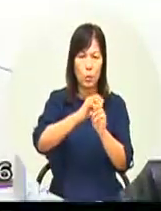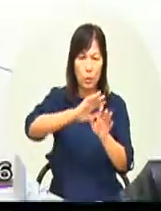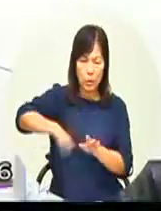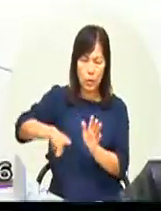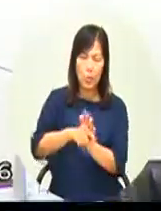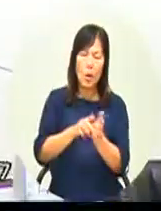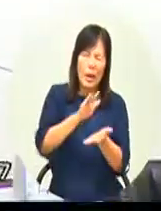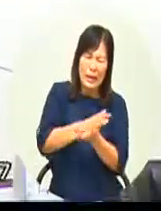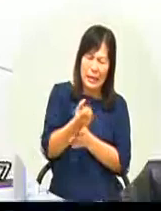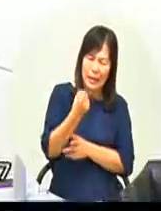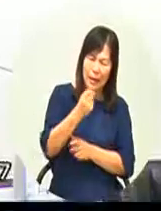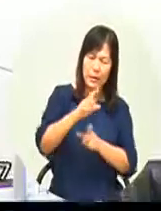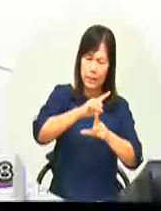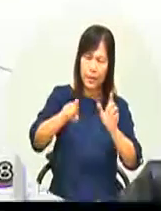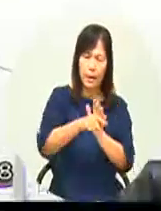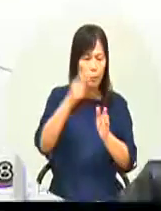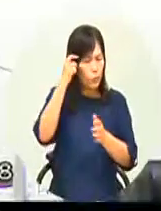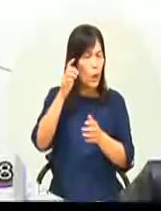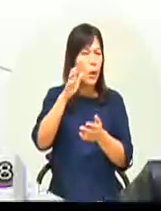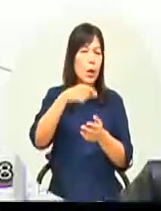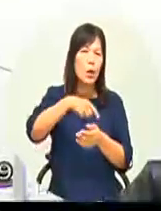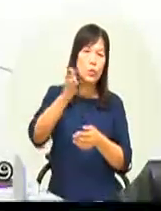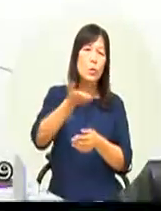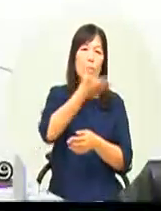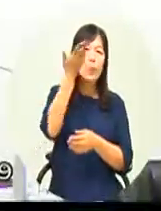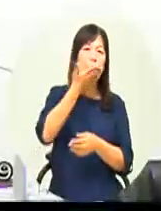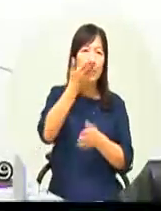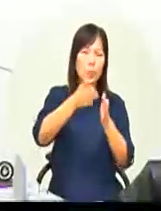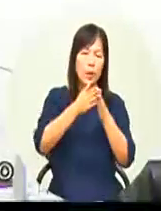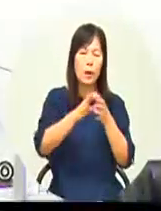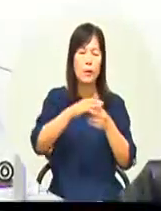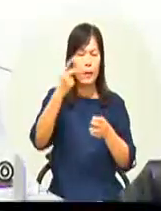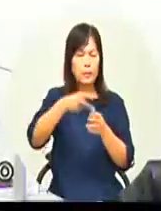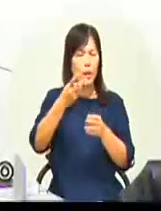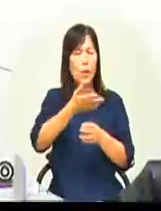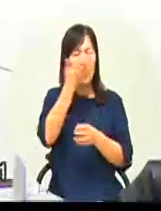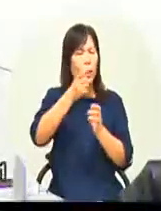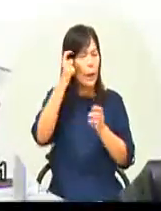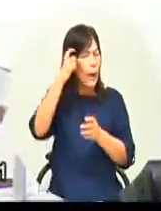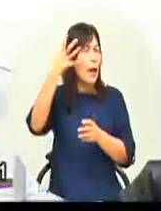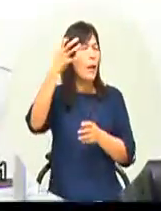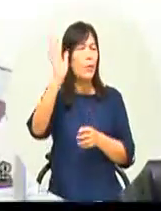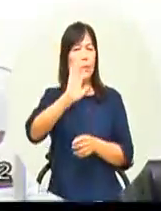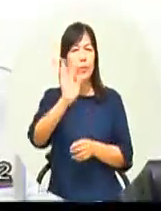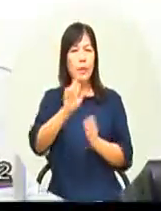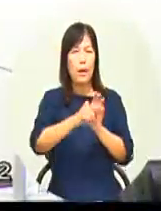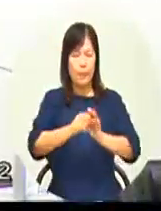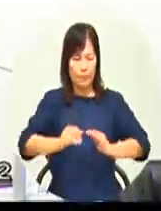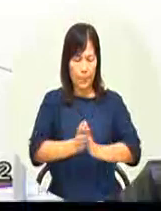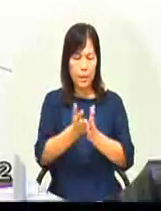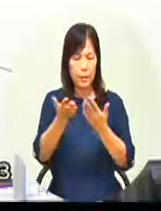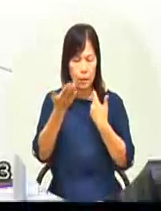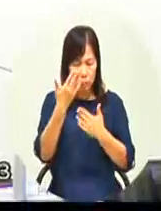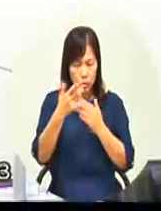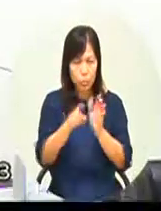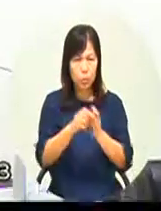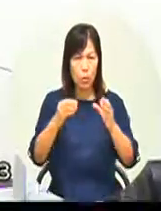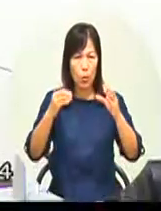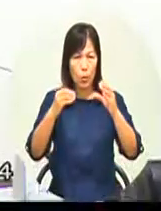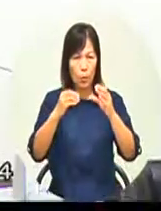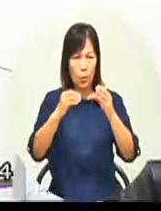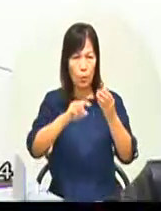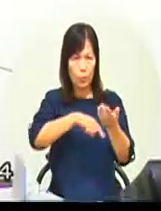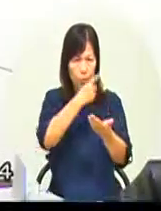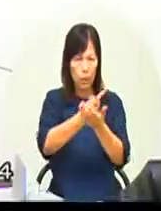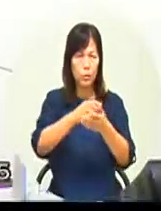的就是怎么样去旅游，然后他的旅游就是不用再透过很伤脑筋的、很马上很清楚的一个套装的旅游。